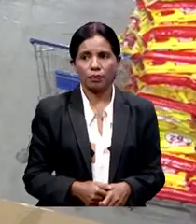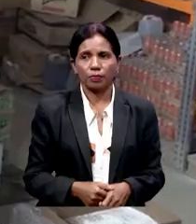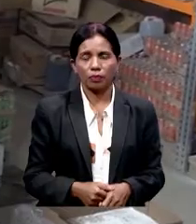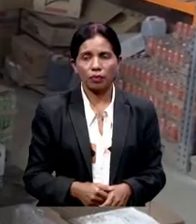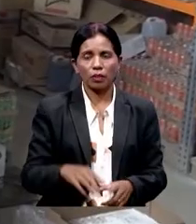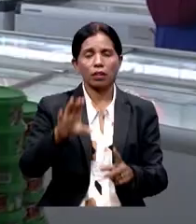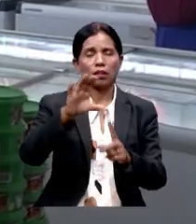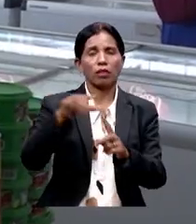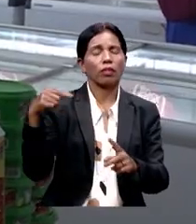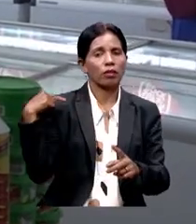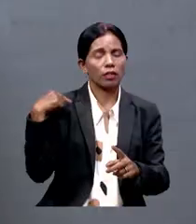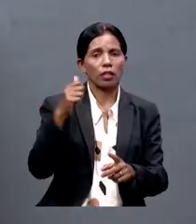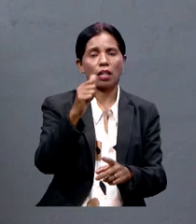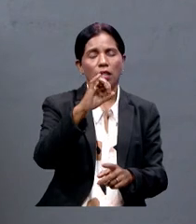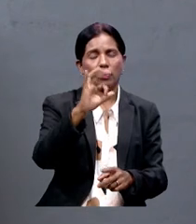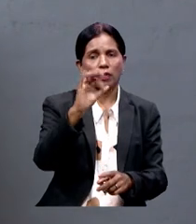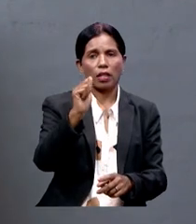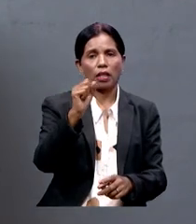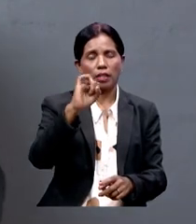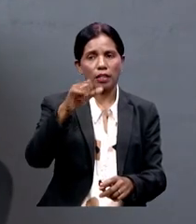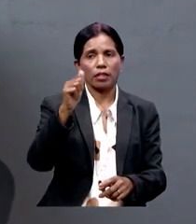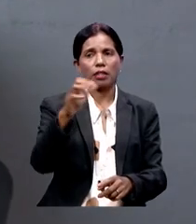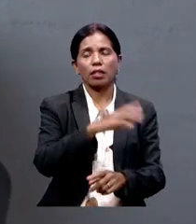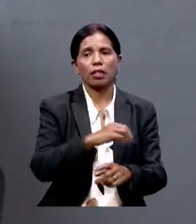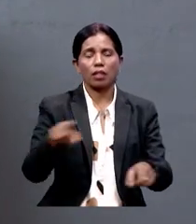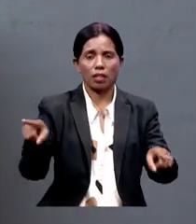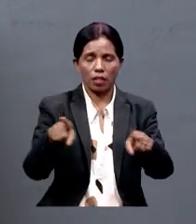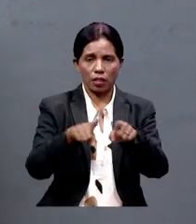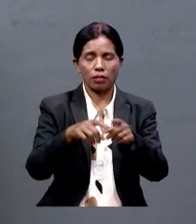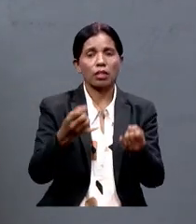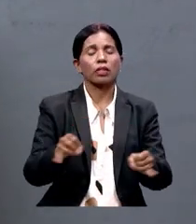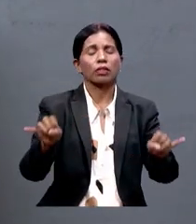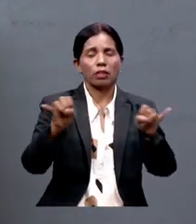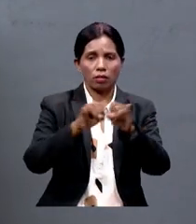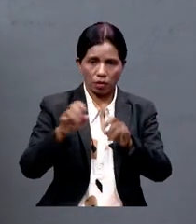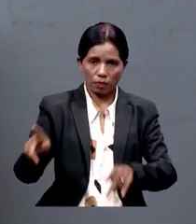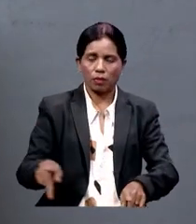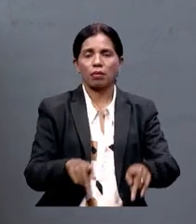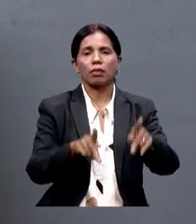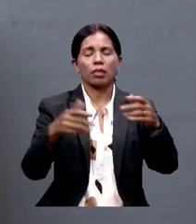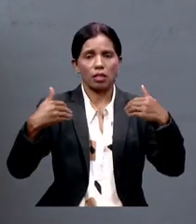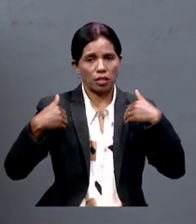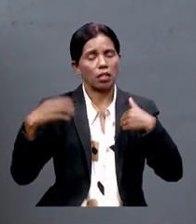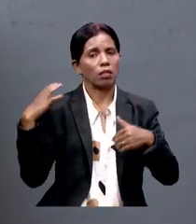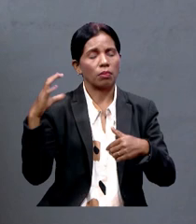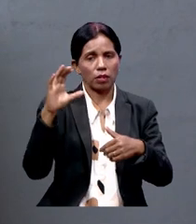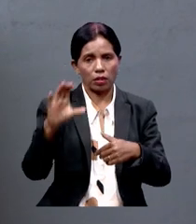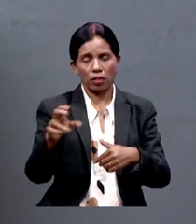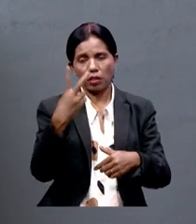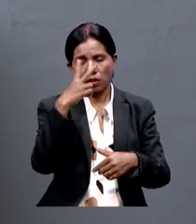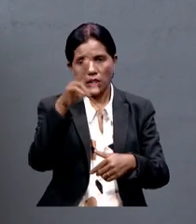Sefi gabineti afaeza Arminu Gonçalves Ateten afaeza hanesa institusaun publiku nebe ia kompetensia o di